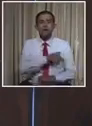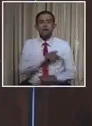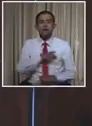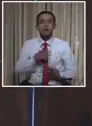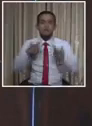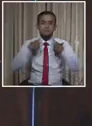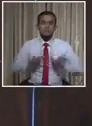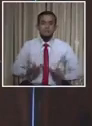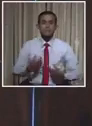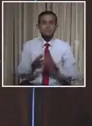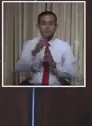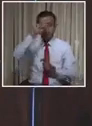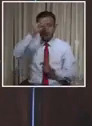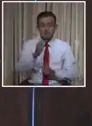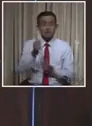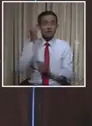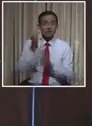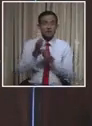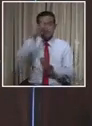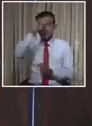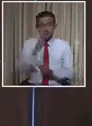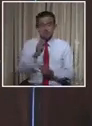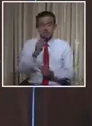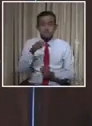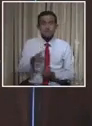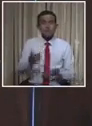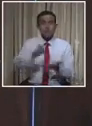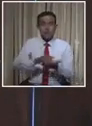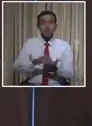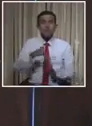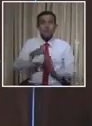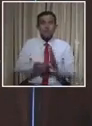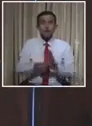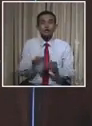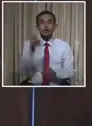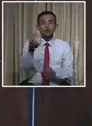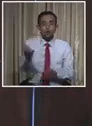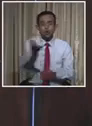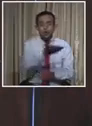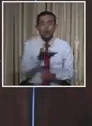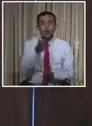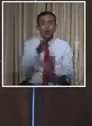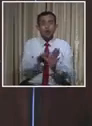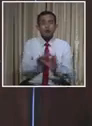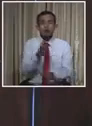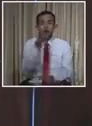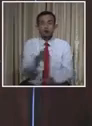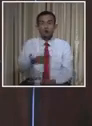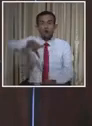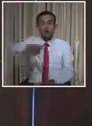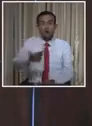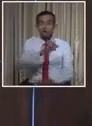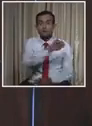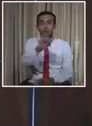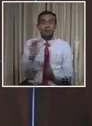මහින්ද රාජපක්ෂ ජනාධිපතිතුමා හිටපු ජනාධිපතිතුමා වට නැවතත් මේ රටේ පුරවැසියන්ට අවුරුදු